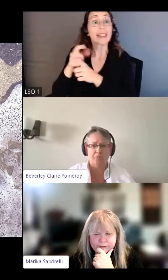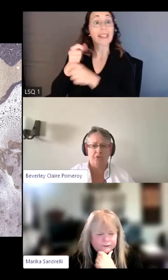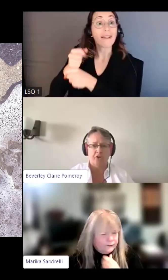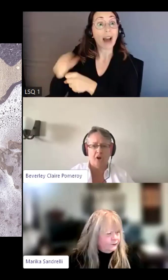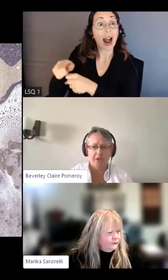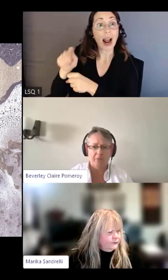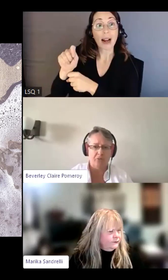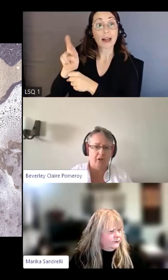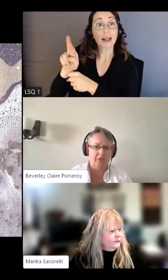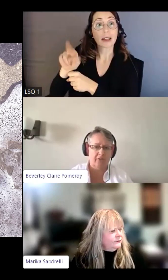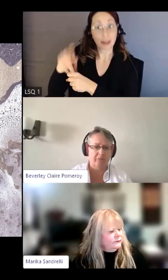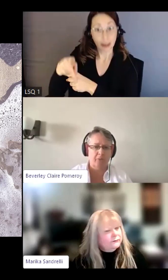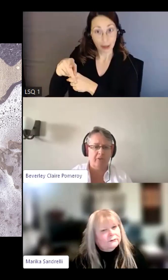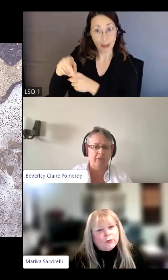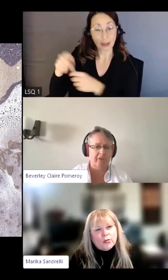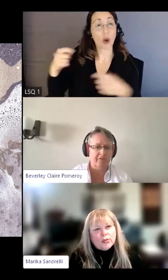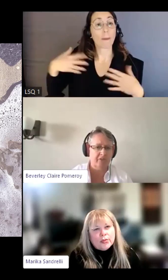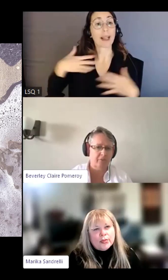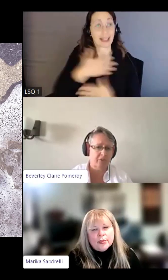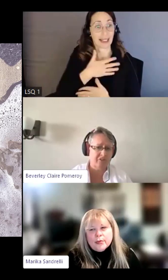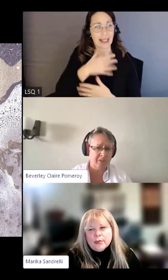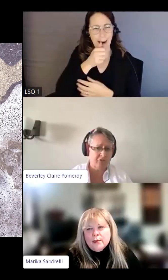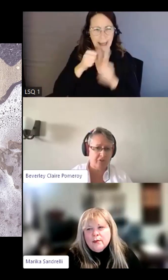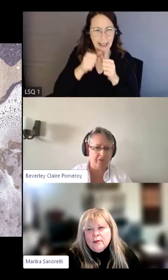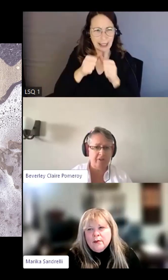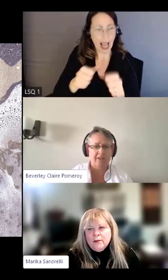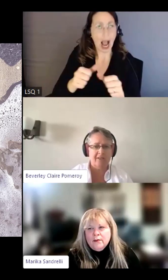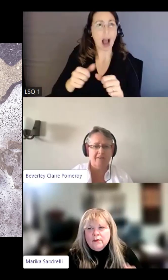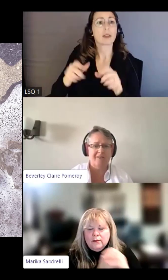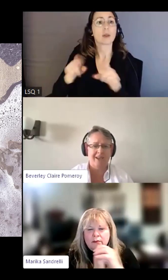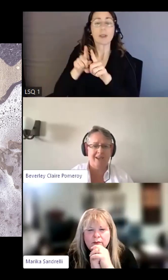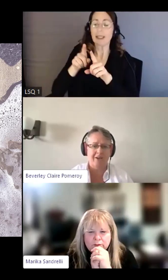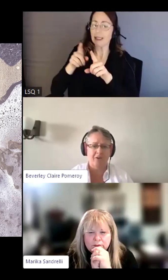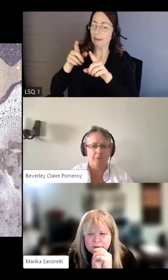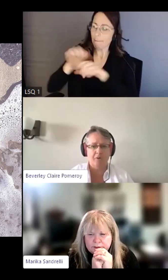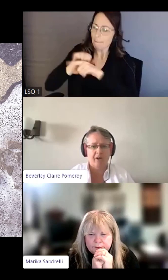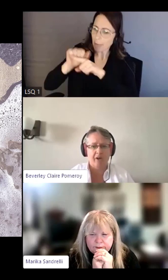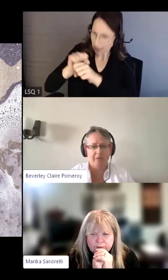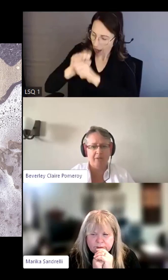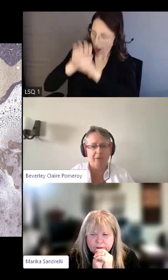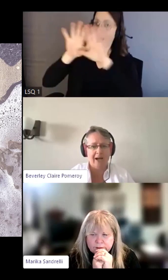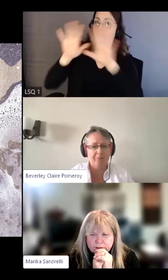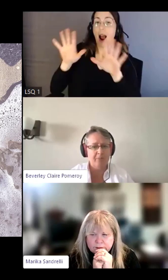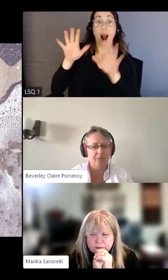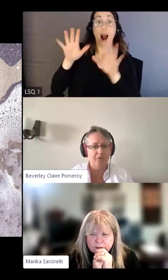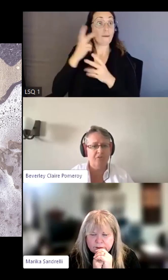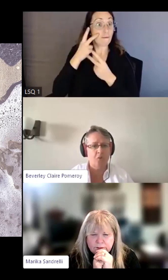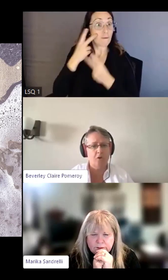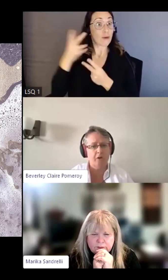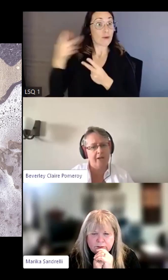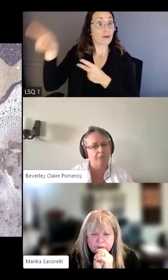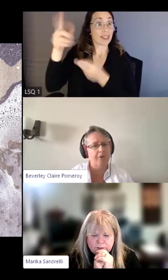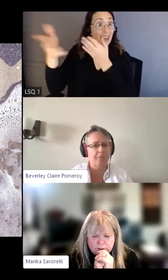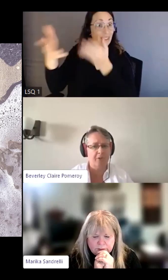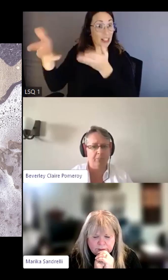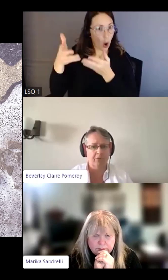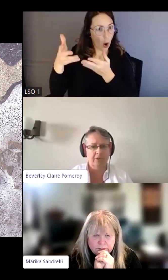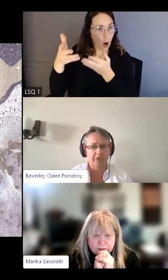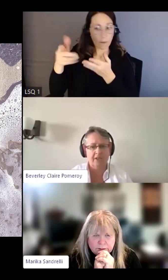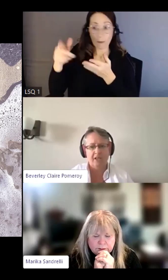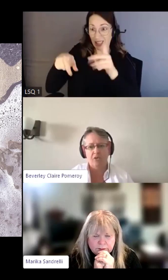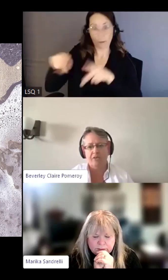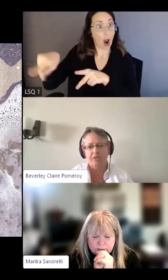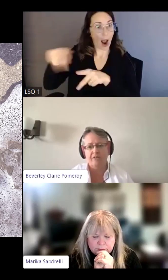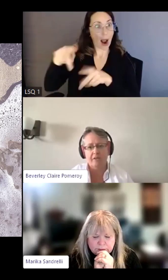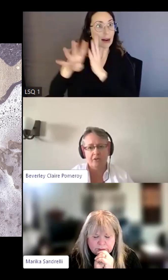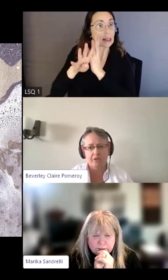services qui sont fournis par des personnes qui, à un certain moment donné, sont soumis au stress dans leur propre vie, en plus du